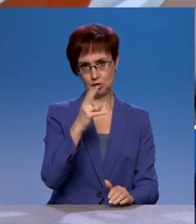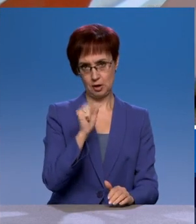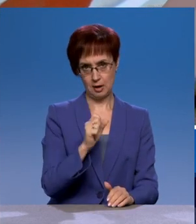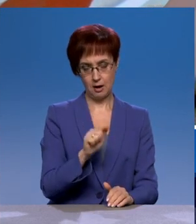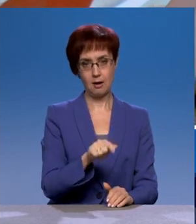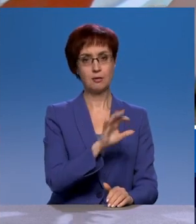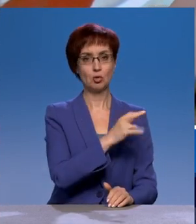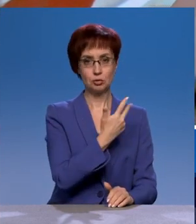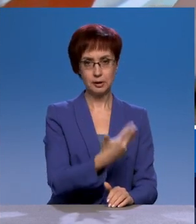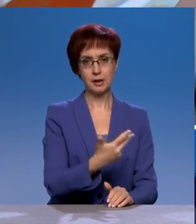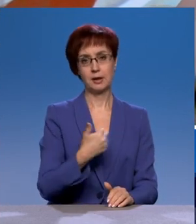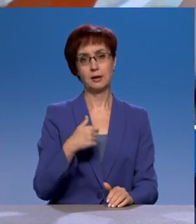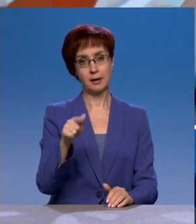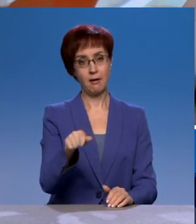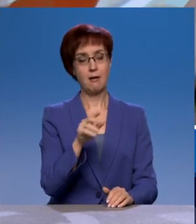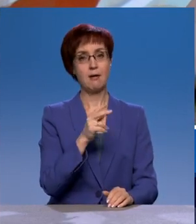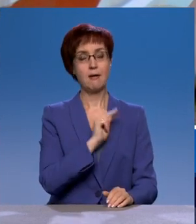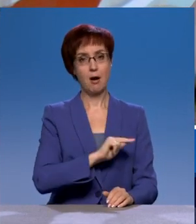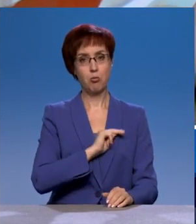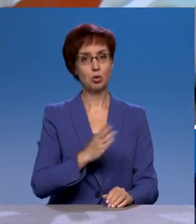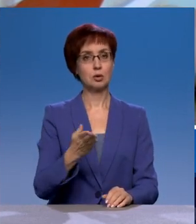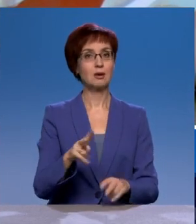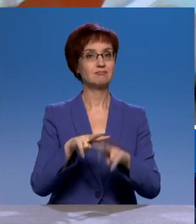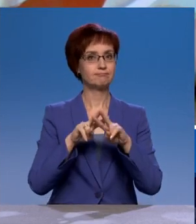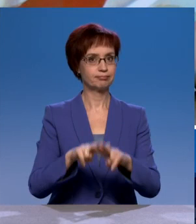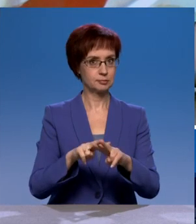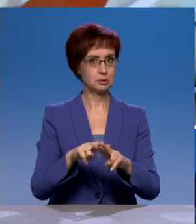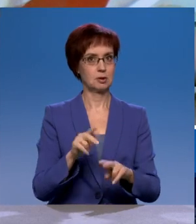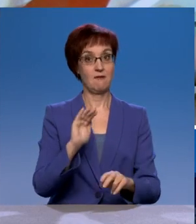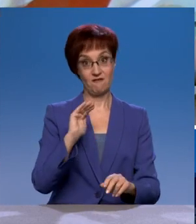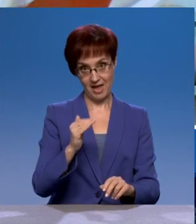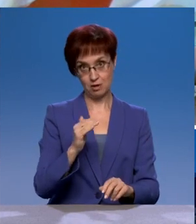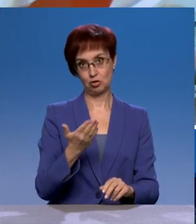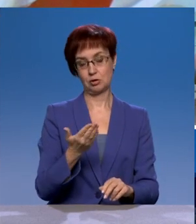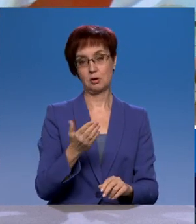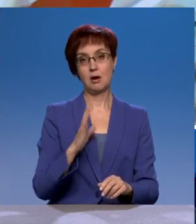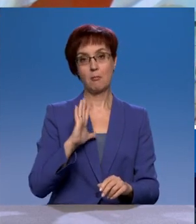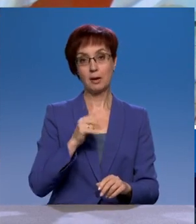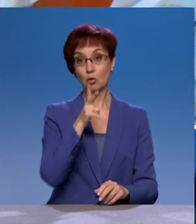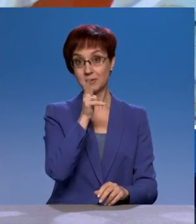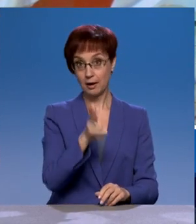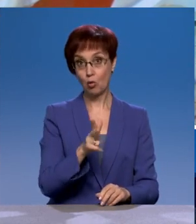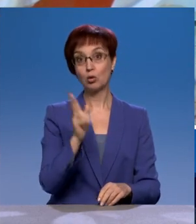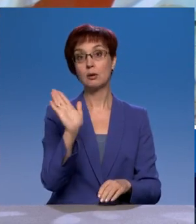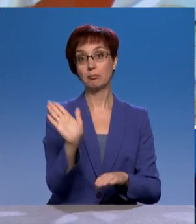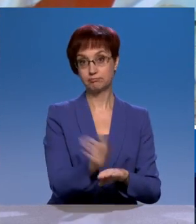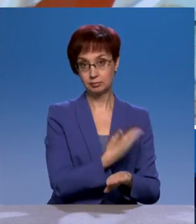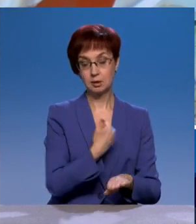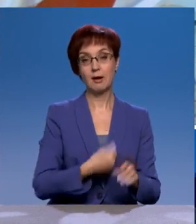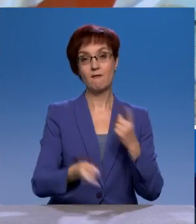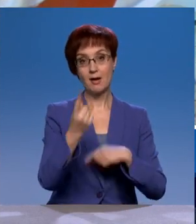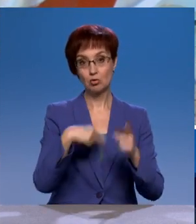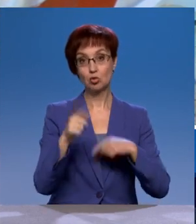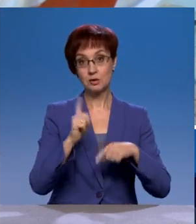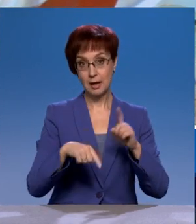зоне работала строгого режима. Фельдшер. Затем я через 3 года вернулась на родину, в Ногинск, и на